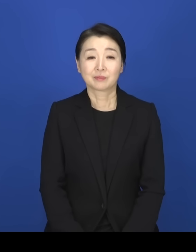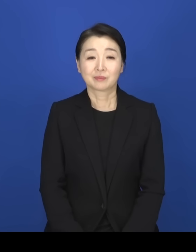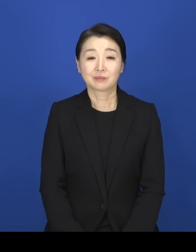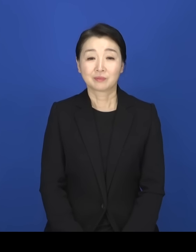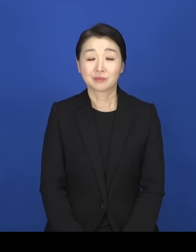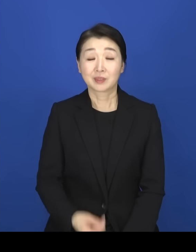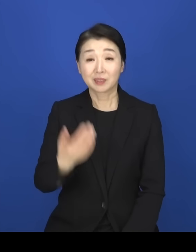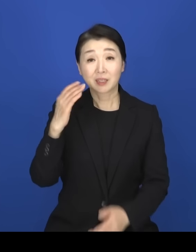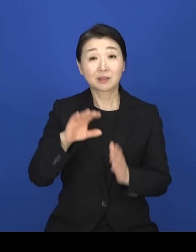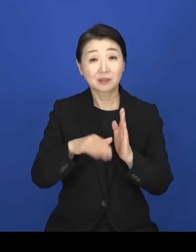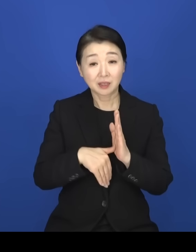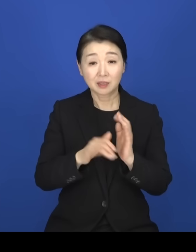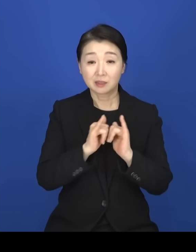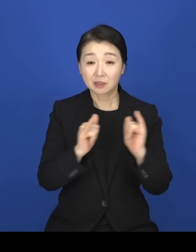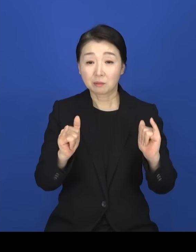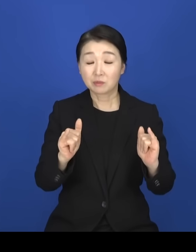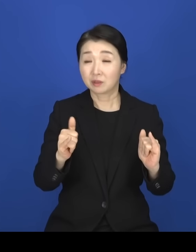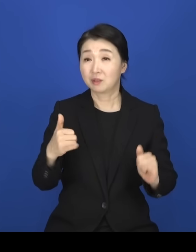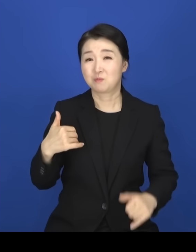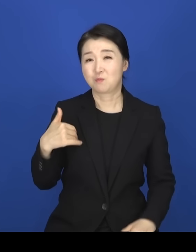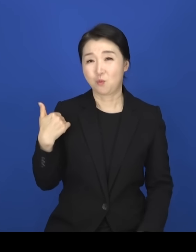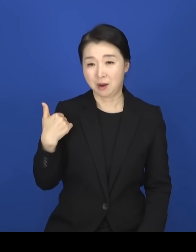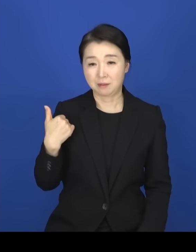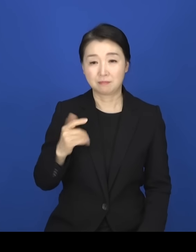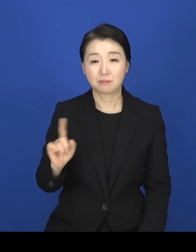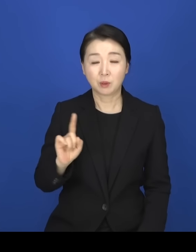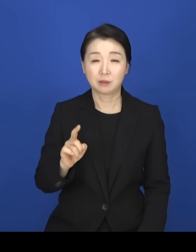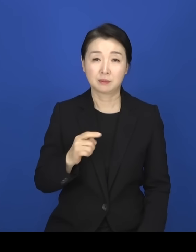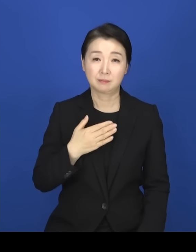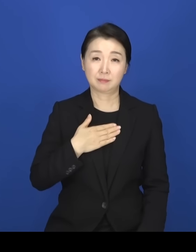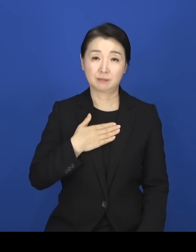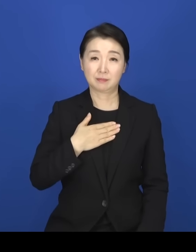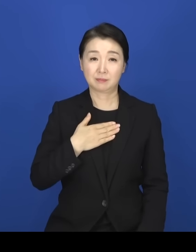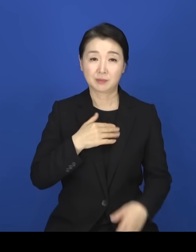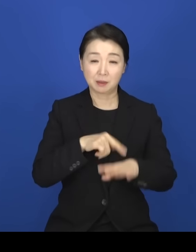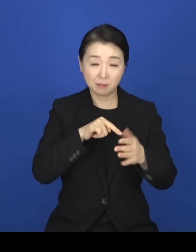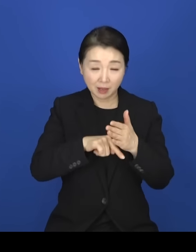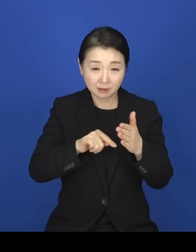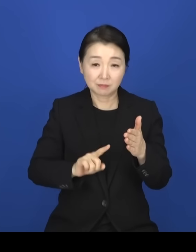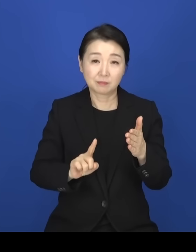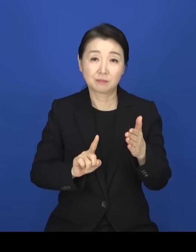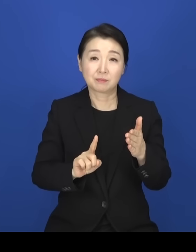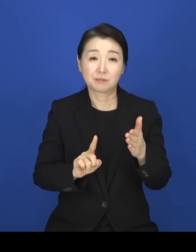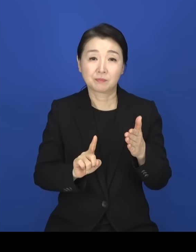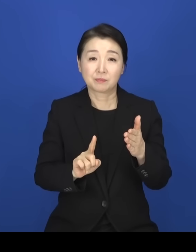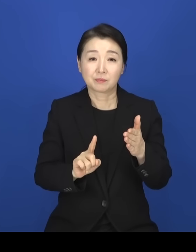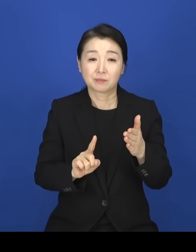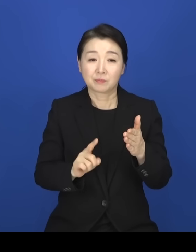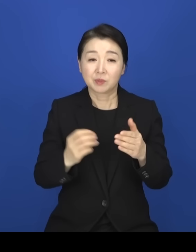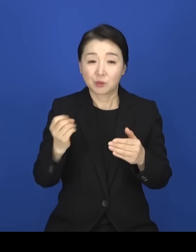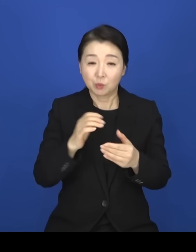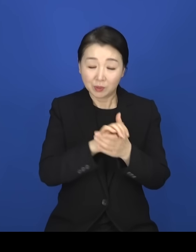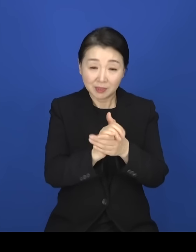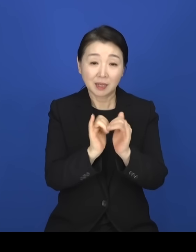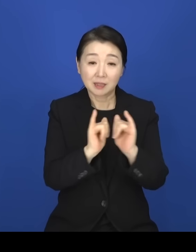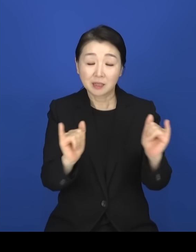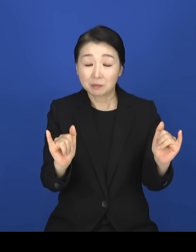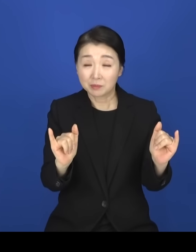그리고 그때 당시에는 이제 사람들이 모르게끔 제가 이제 제 마음 속으로 혹은 뭐 친한